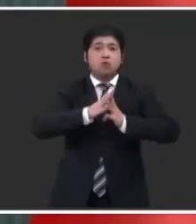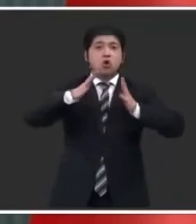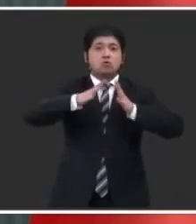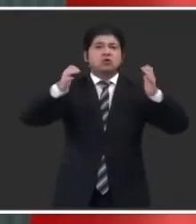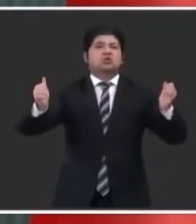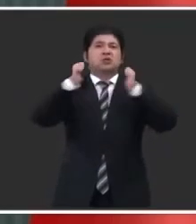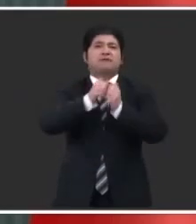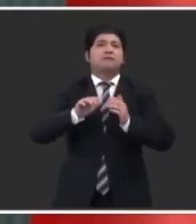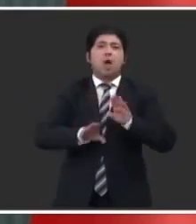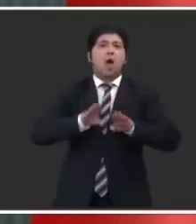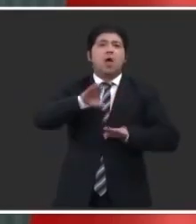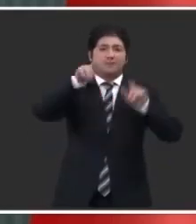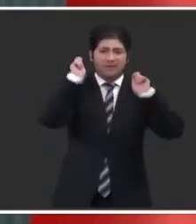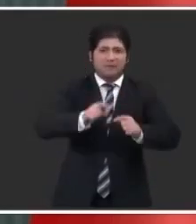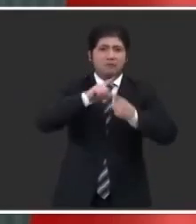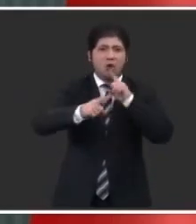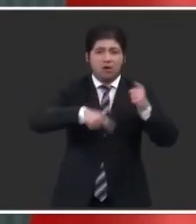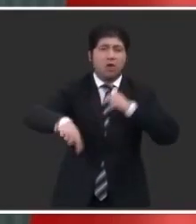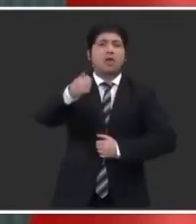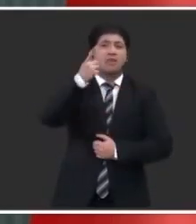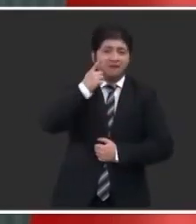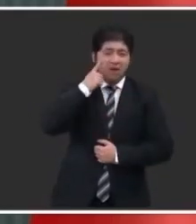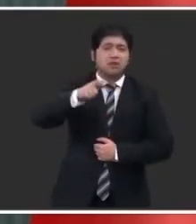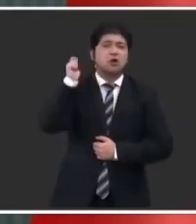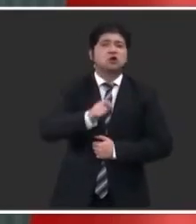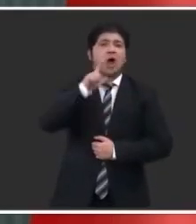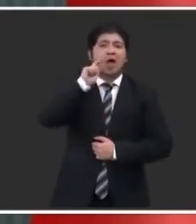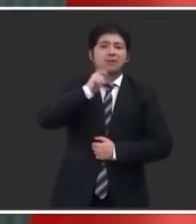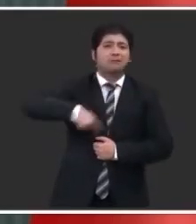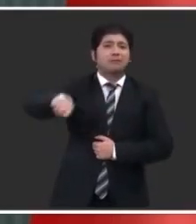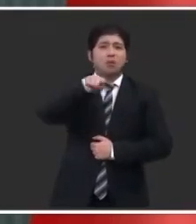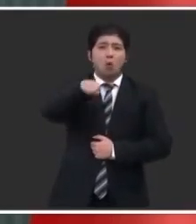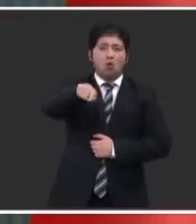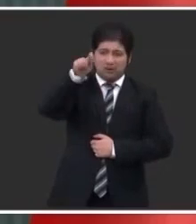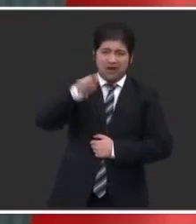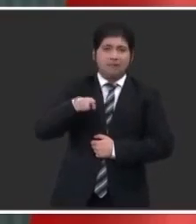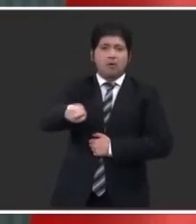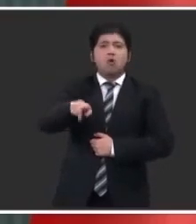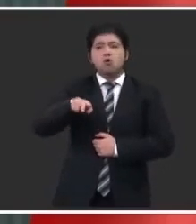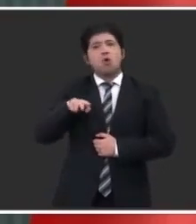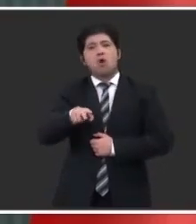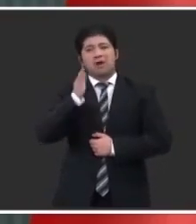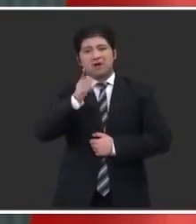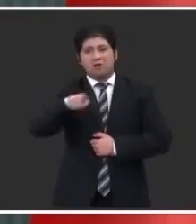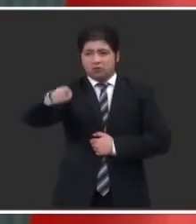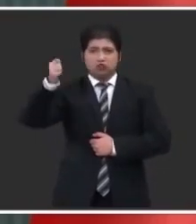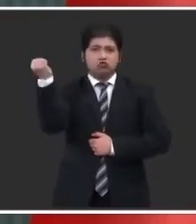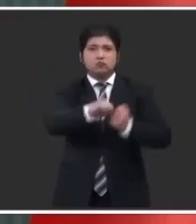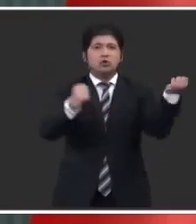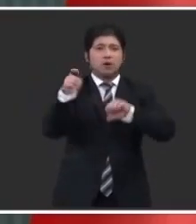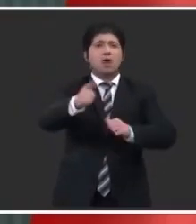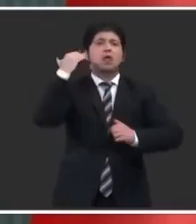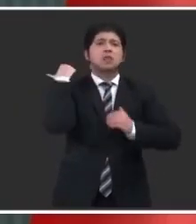için adımlar atan her siyaset devlet ve iş adamı bunların zeminini oluşturduğu vesayet ve